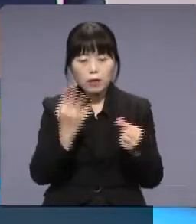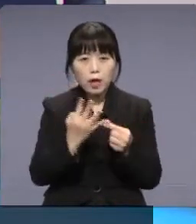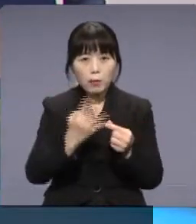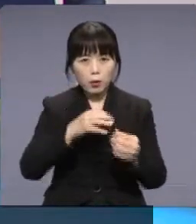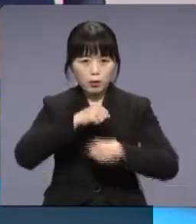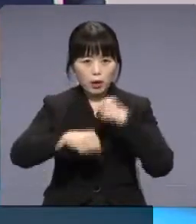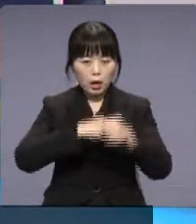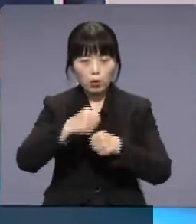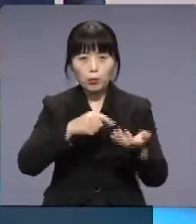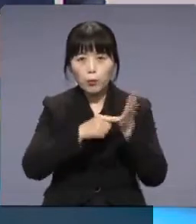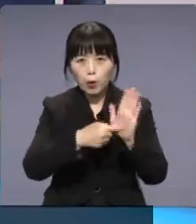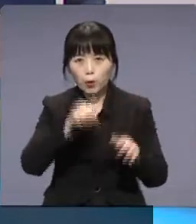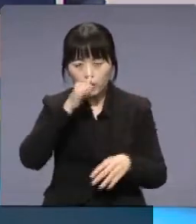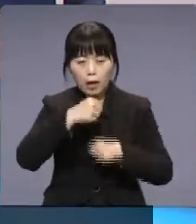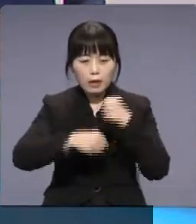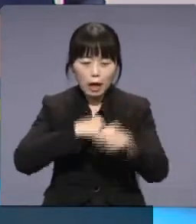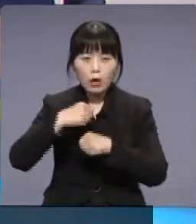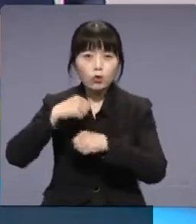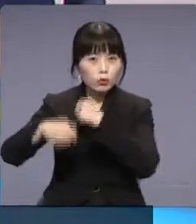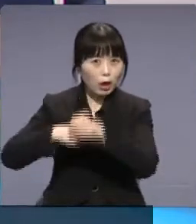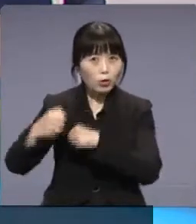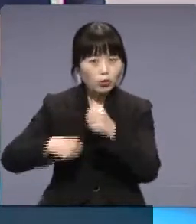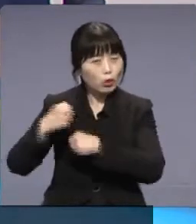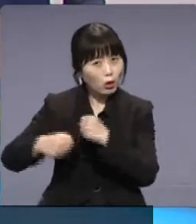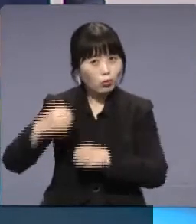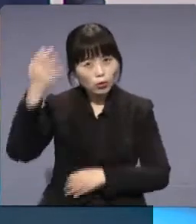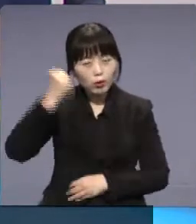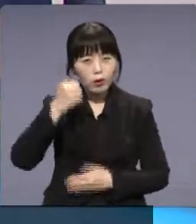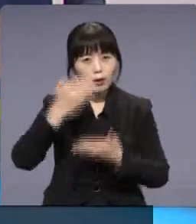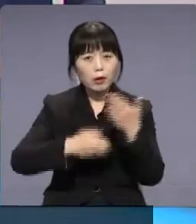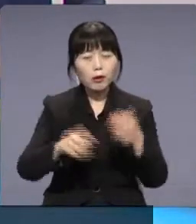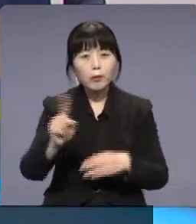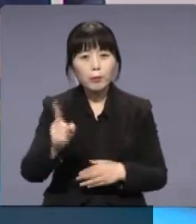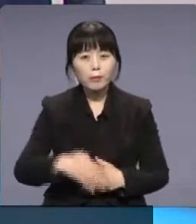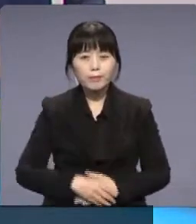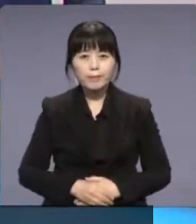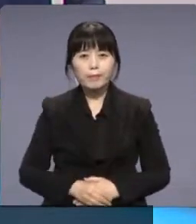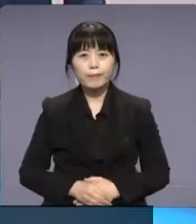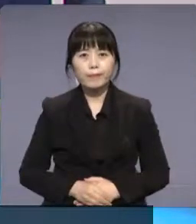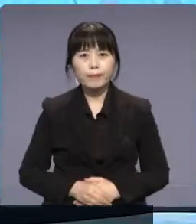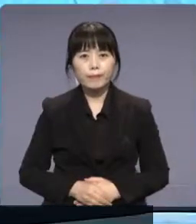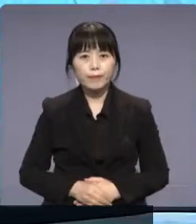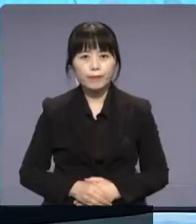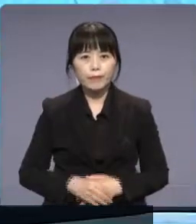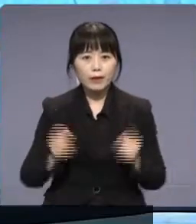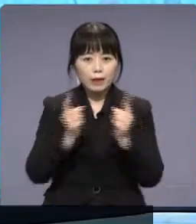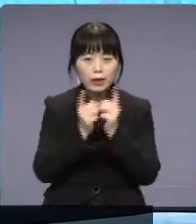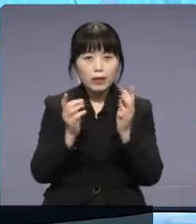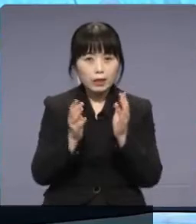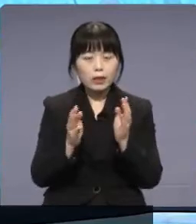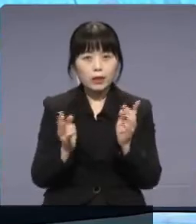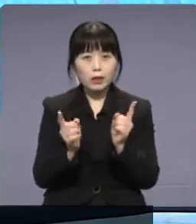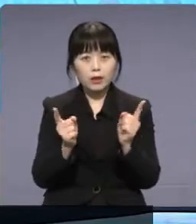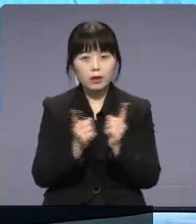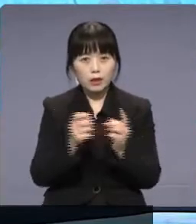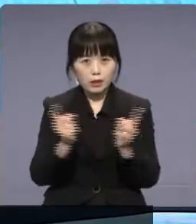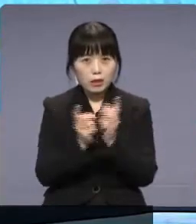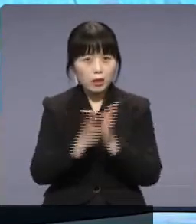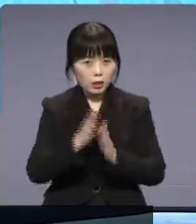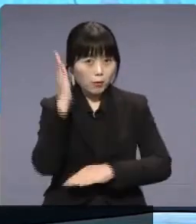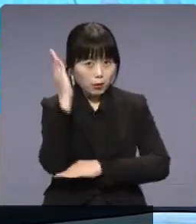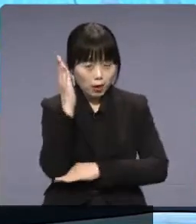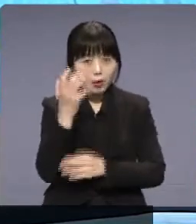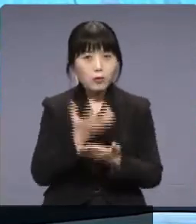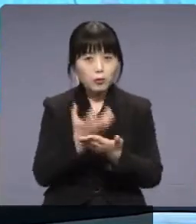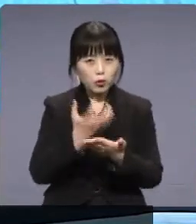표현이 있어서 자유, 자유, 자유 이 정도밖에 기억이 남지는 않더라고요. 아마 이제 그 직접 당선인이 직접 이게 연설문을